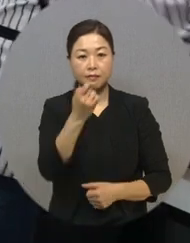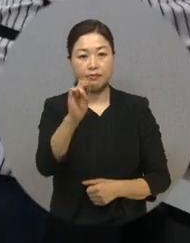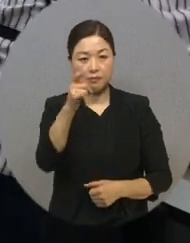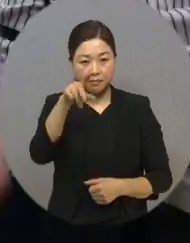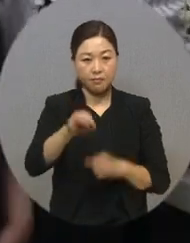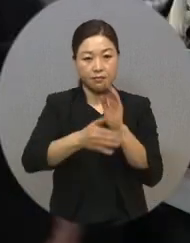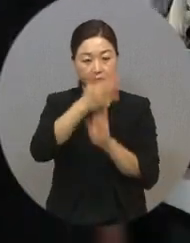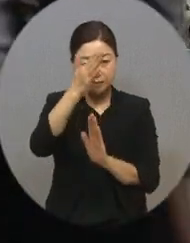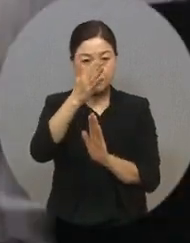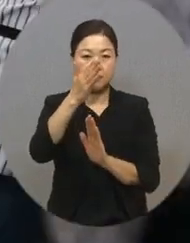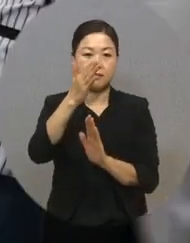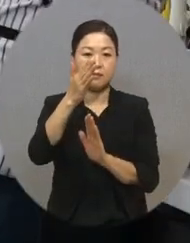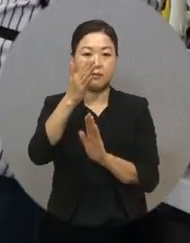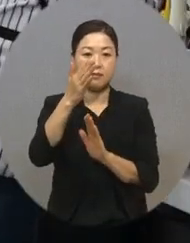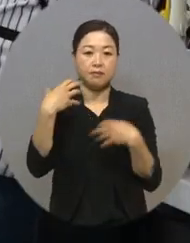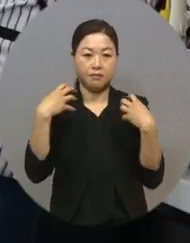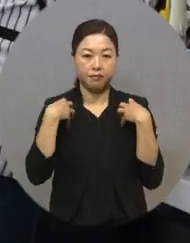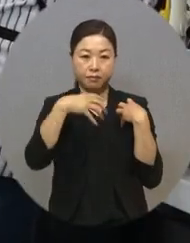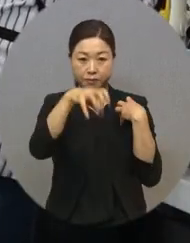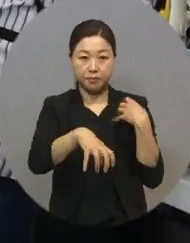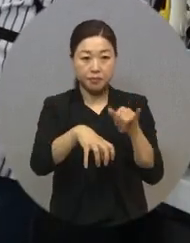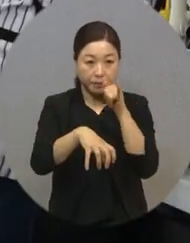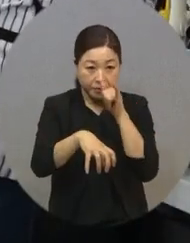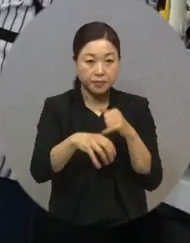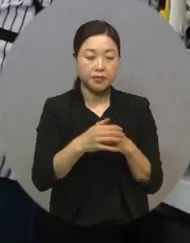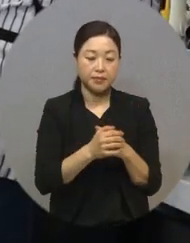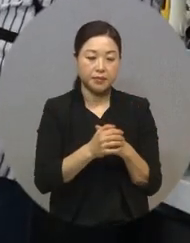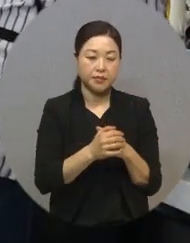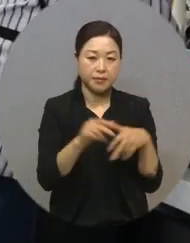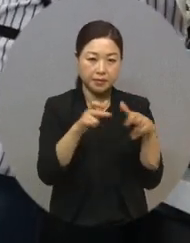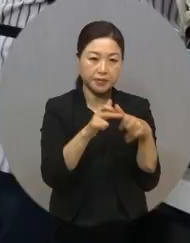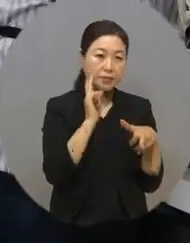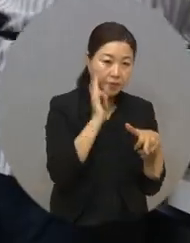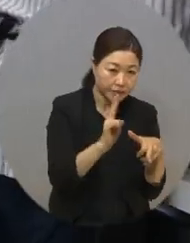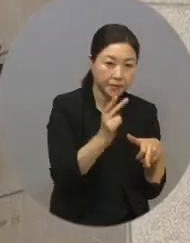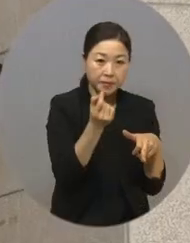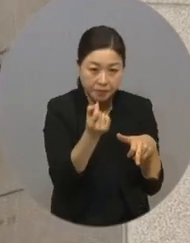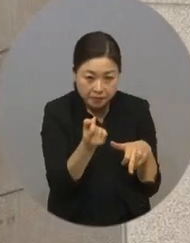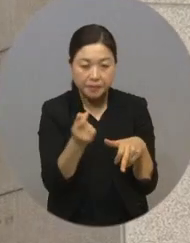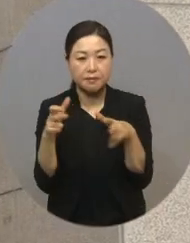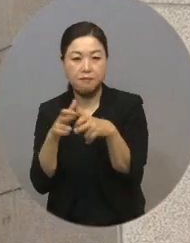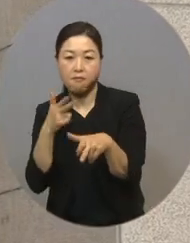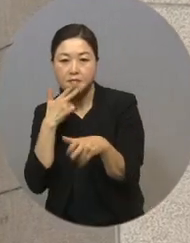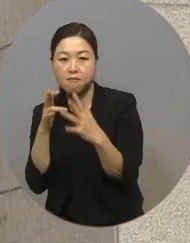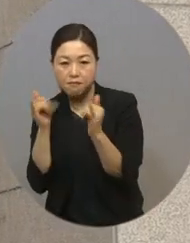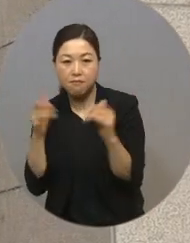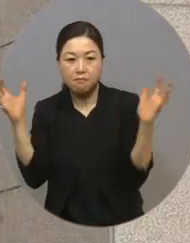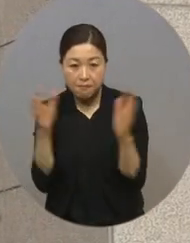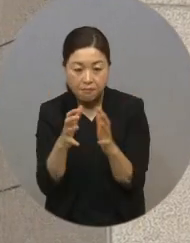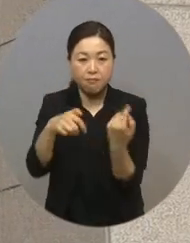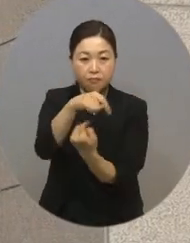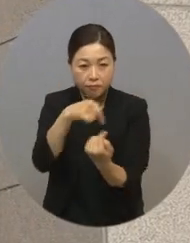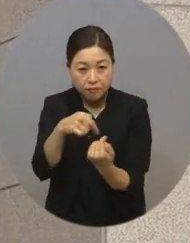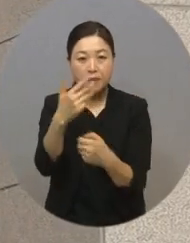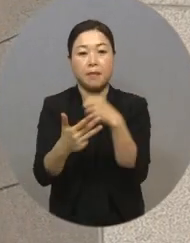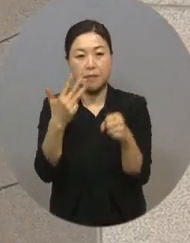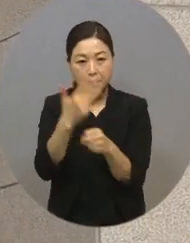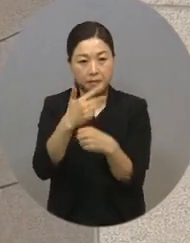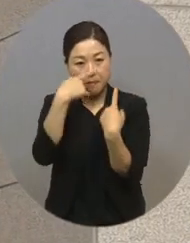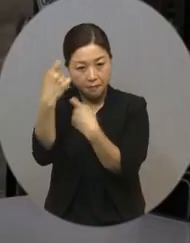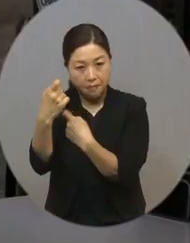광양시청사에 자리한 중증장애인, 경증장애인, 비장애인 바리스타가 함께 근무하는 드림카페가 8주년을 맞아